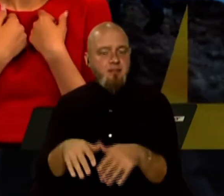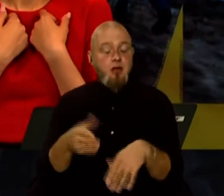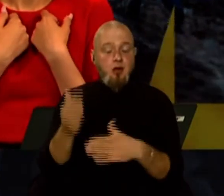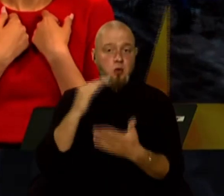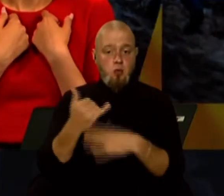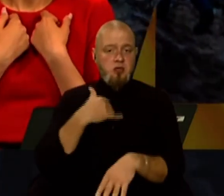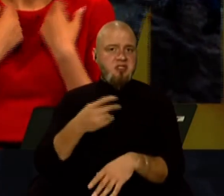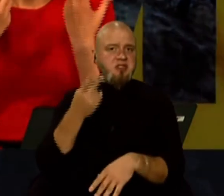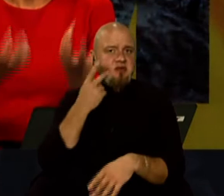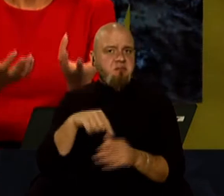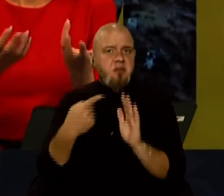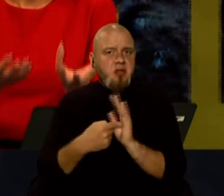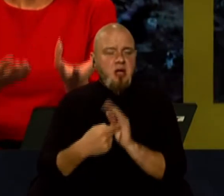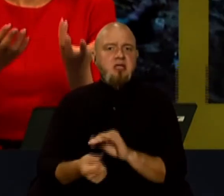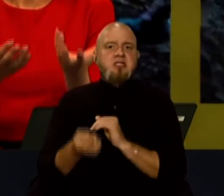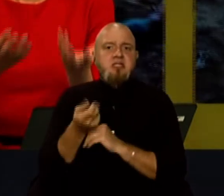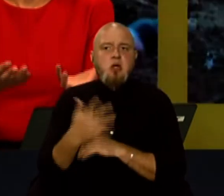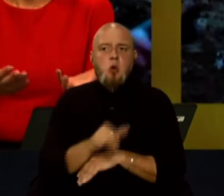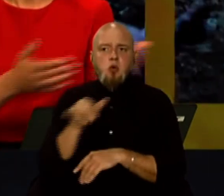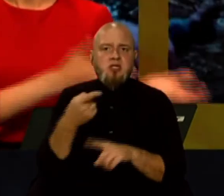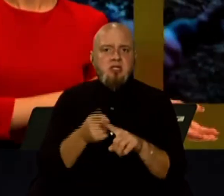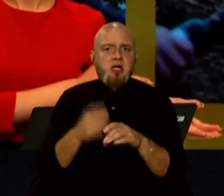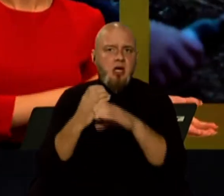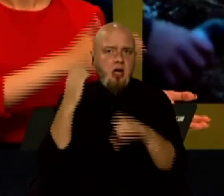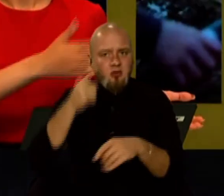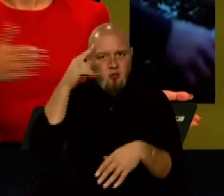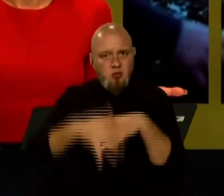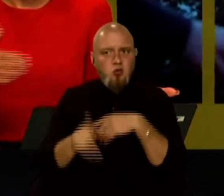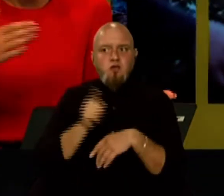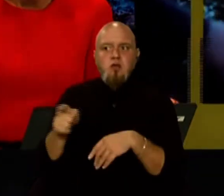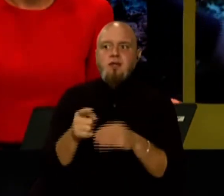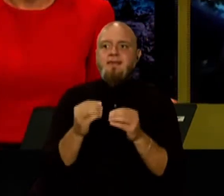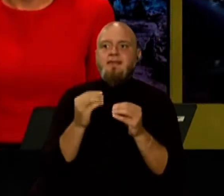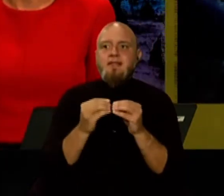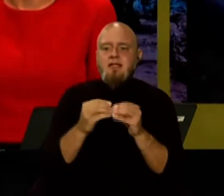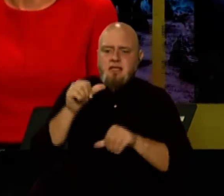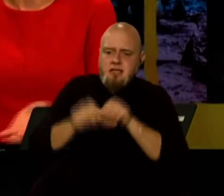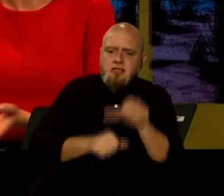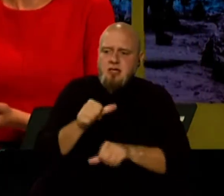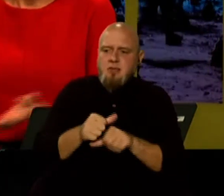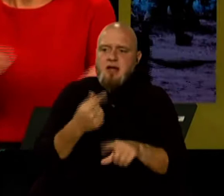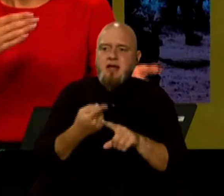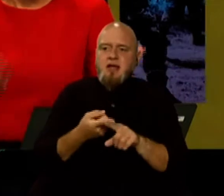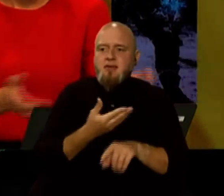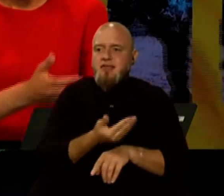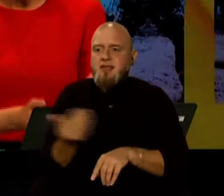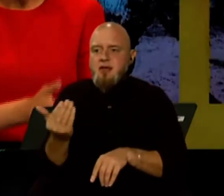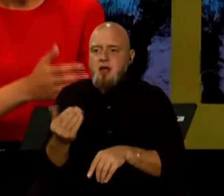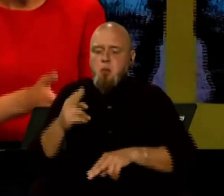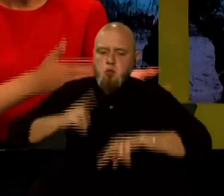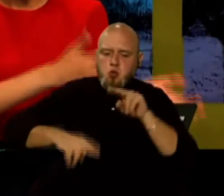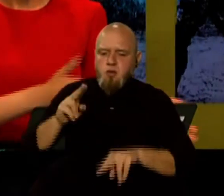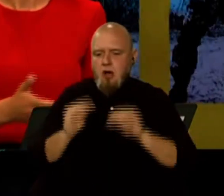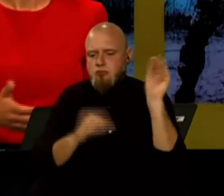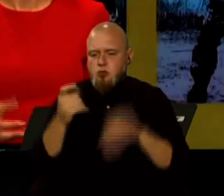нас завжди питання, та скільки ж в них тих ракет? Зрозуміло, що вони десятиріччями їх будували